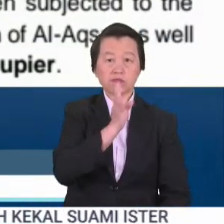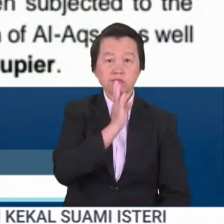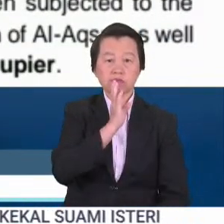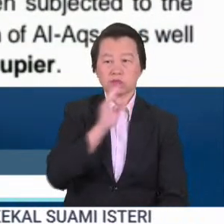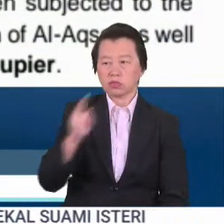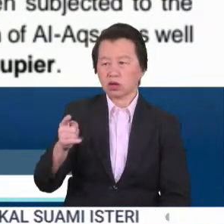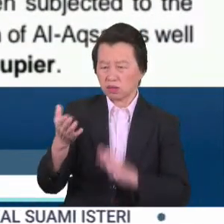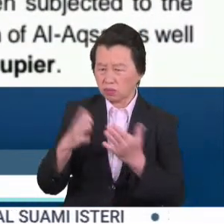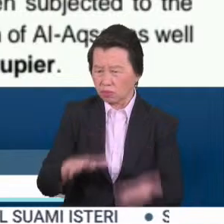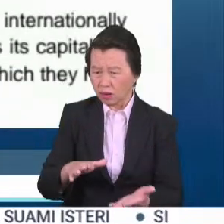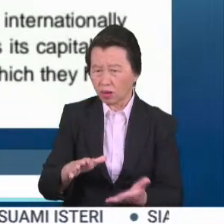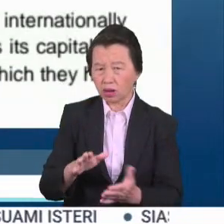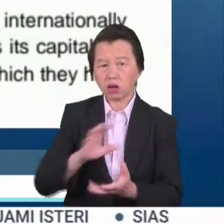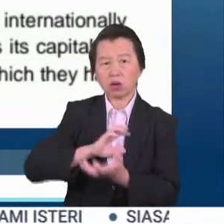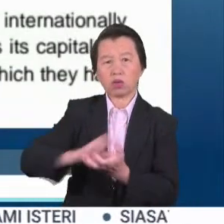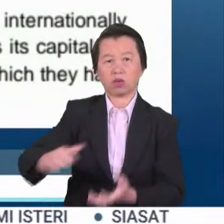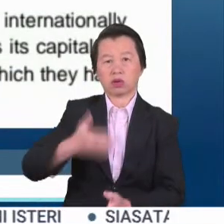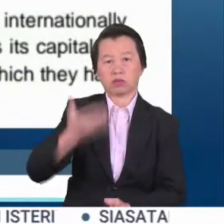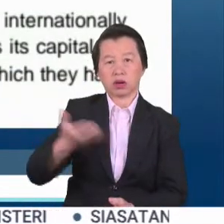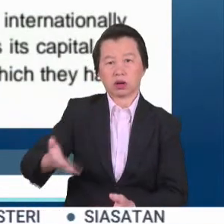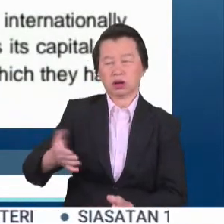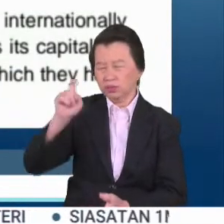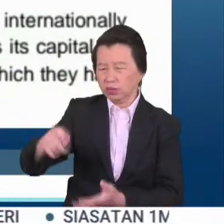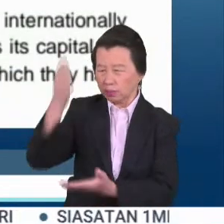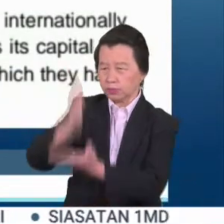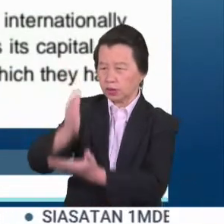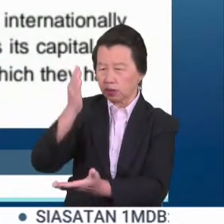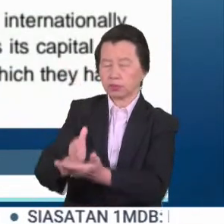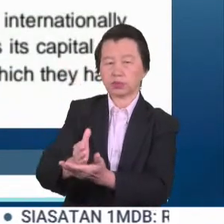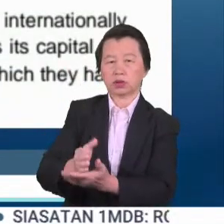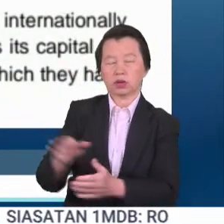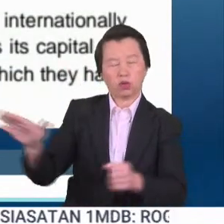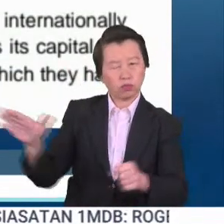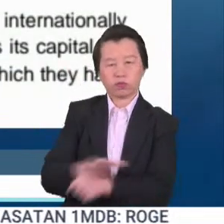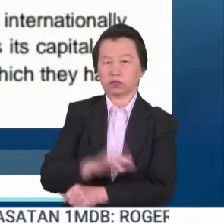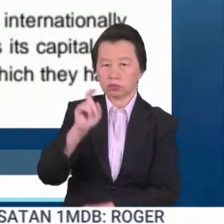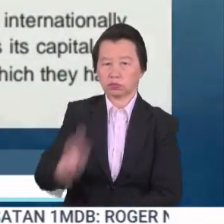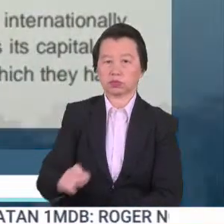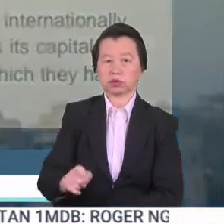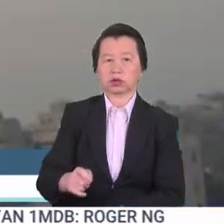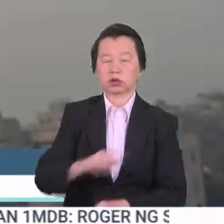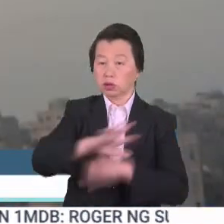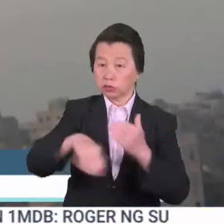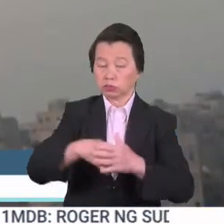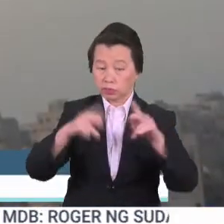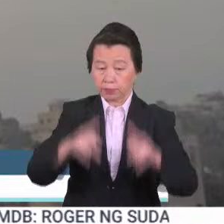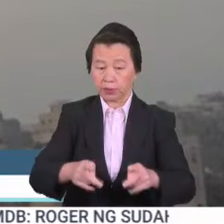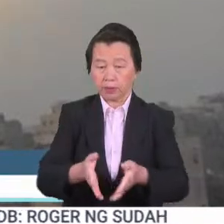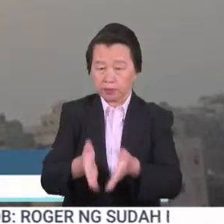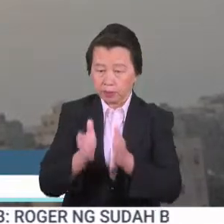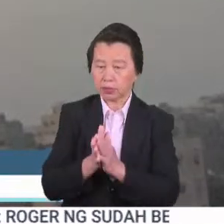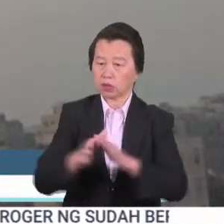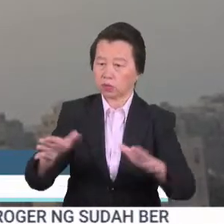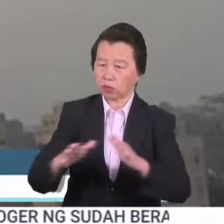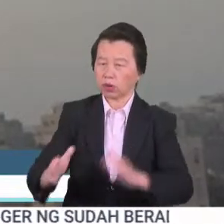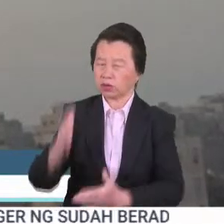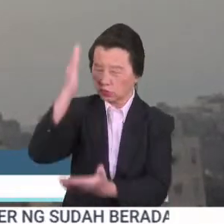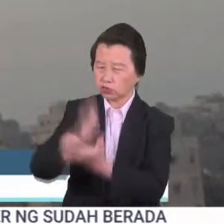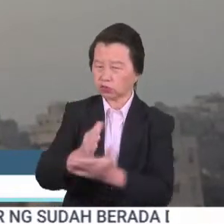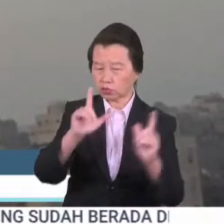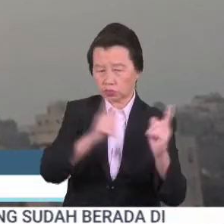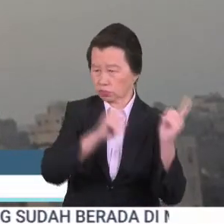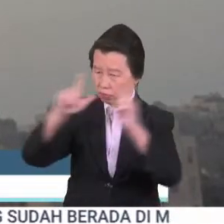Kilangan nwa an dan kemusahan perlu dihentikan dikekang sepenuhnya semua pihak terlibat digesa melaksanakan sekatan